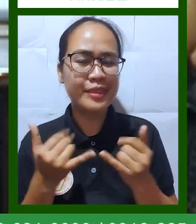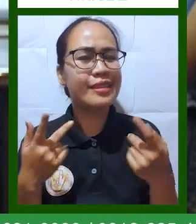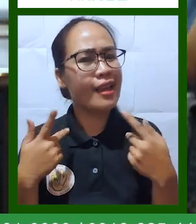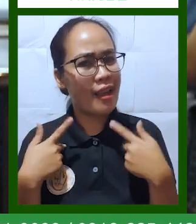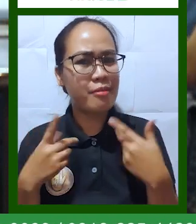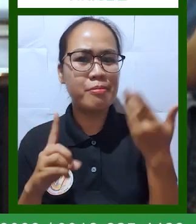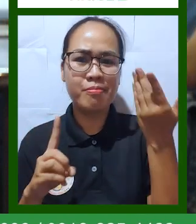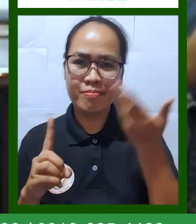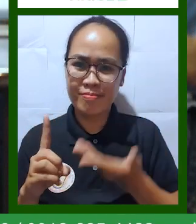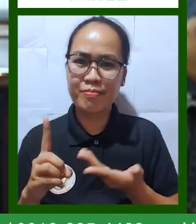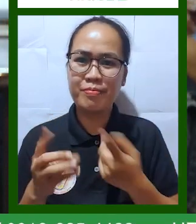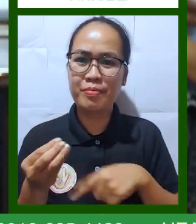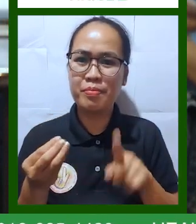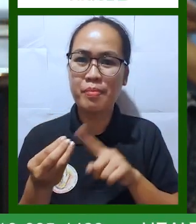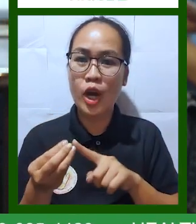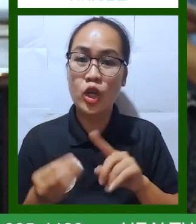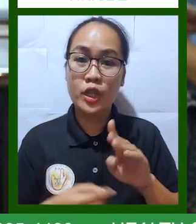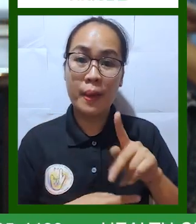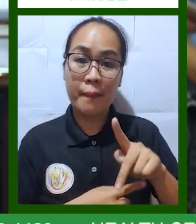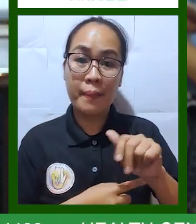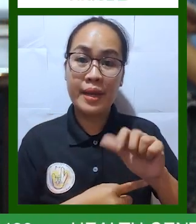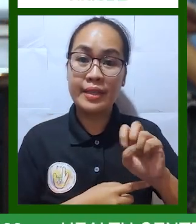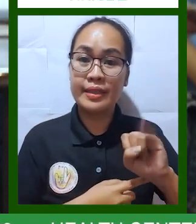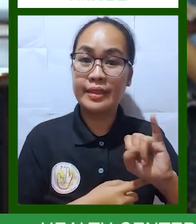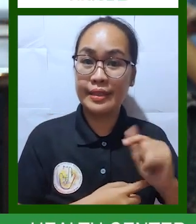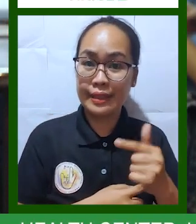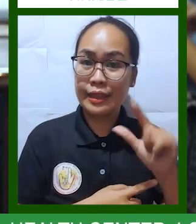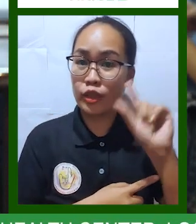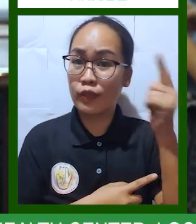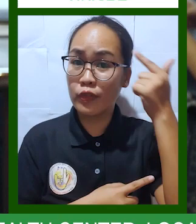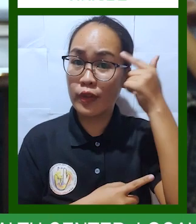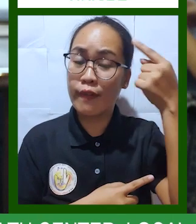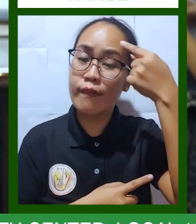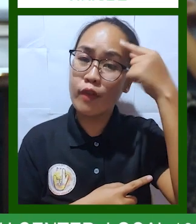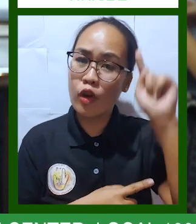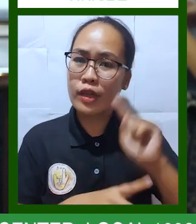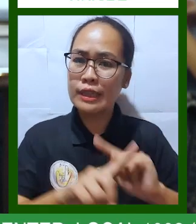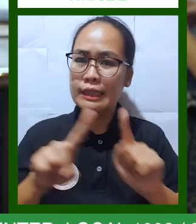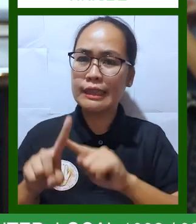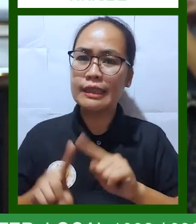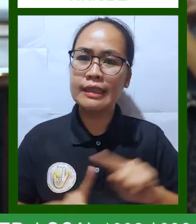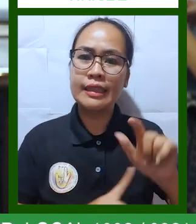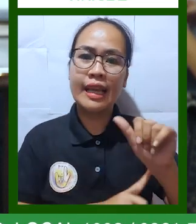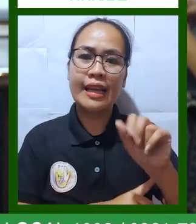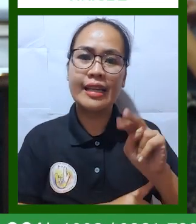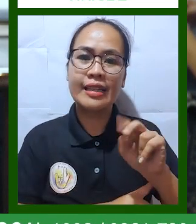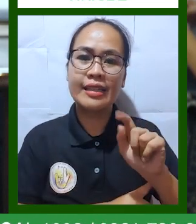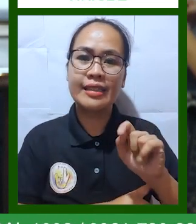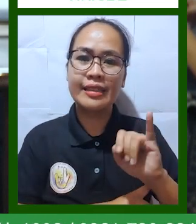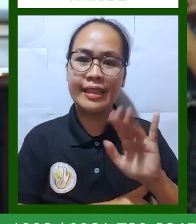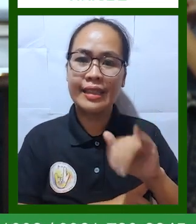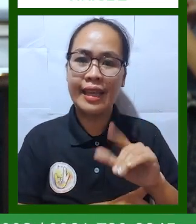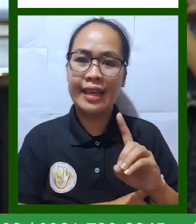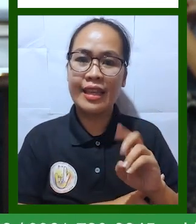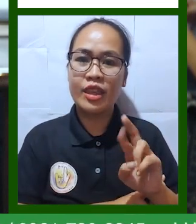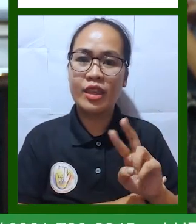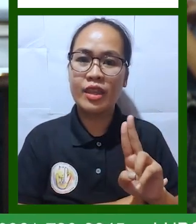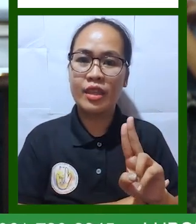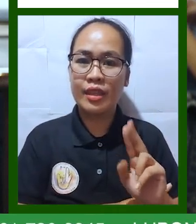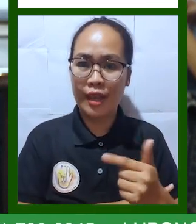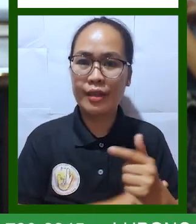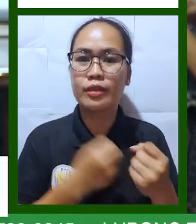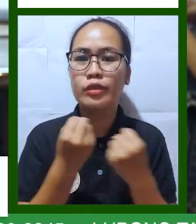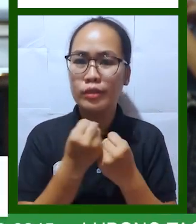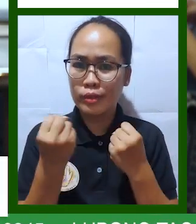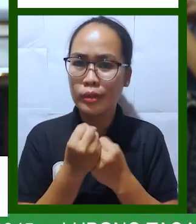ay kinilala ng Pasig City Government para po sa ating mga anti-drug efforts para po sa ating komunidad.